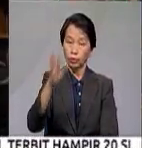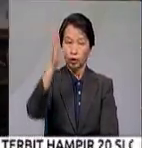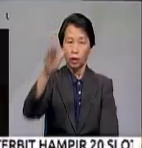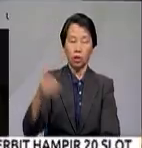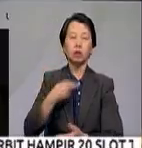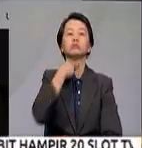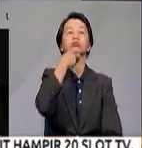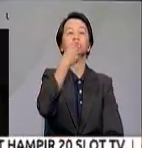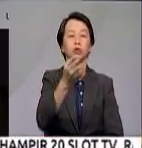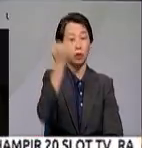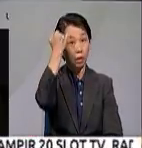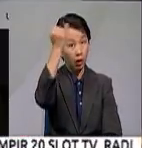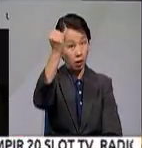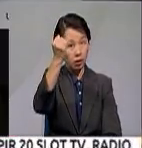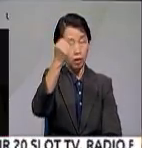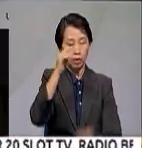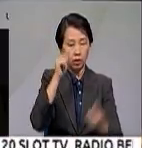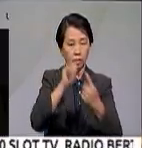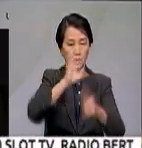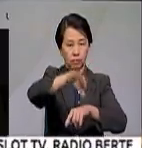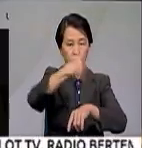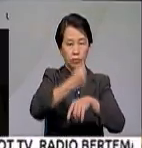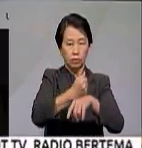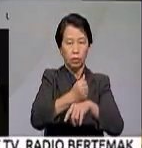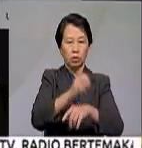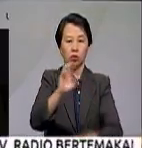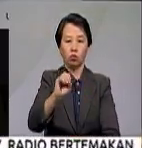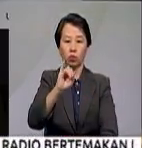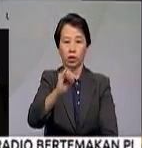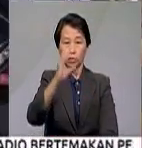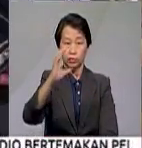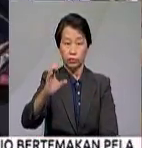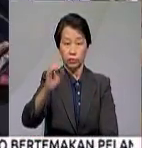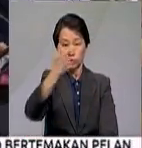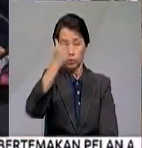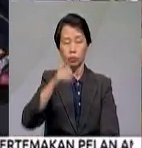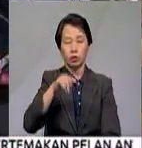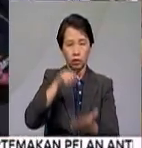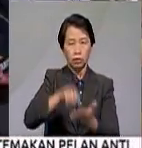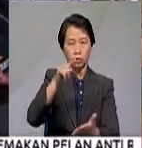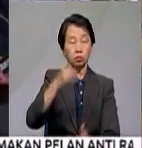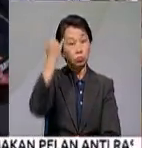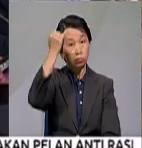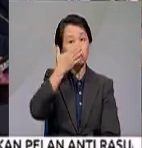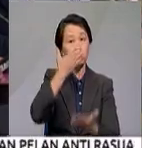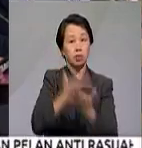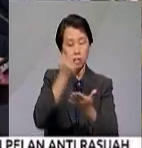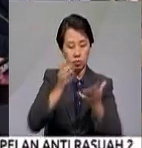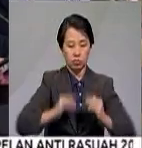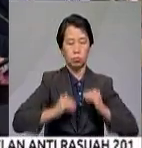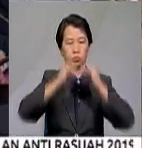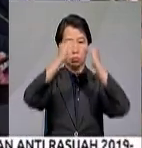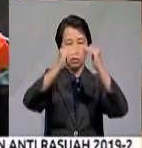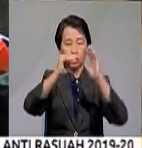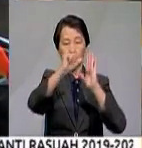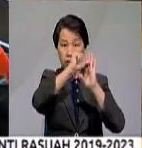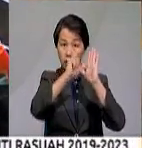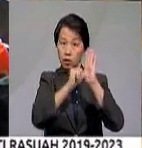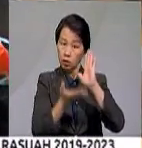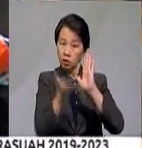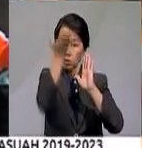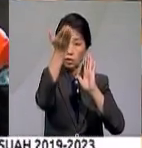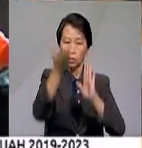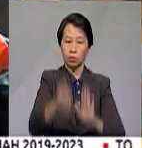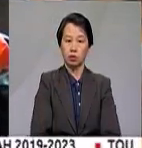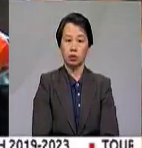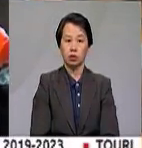membawa suara dan idea itu ke Pertubuhan Kerjasama Islam OIC kerana ia merupakan beda terbaik untuk mengangkat agenda tersebut. Apa